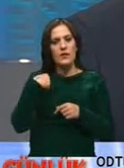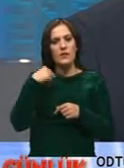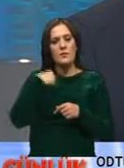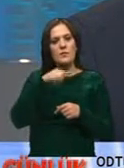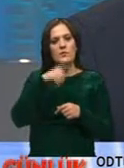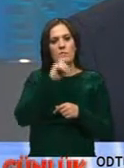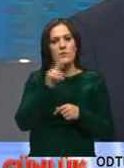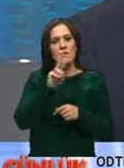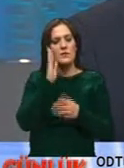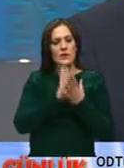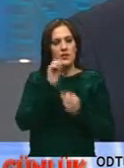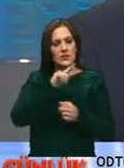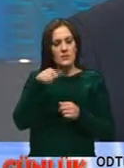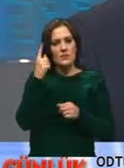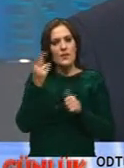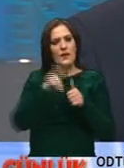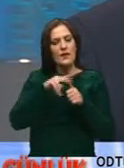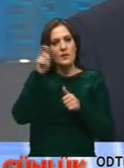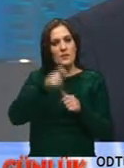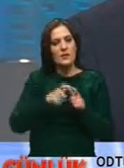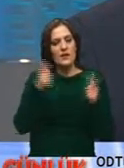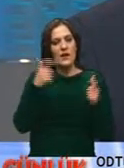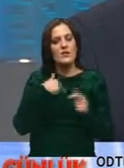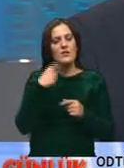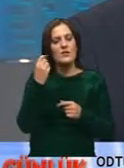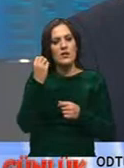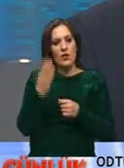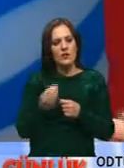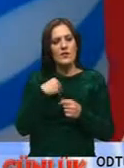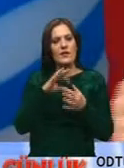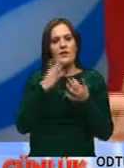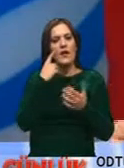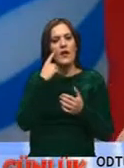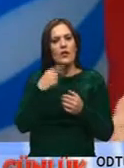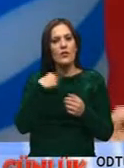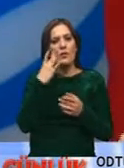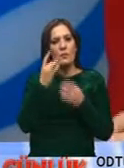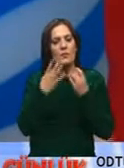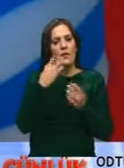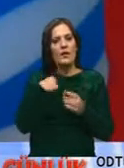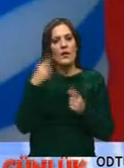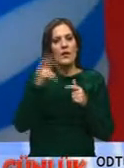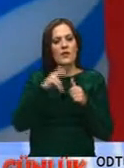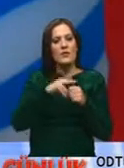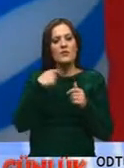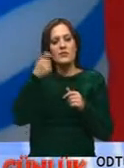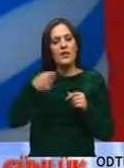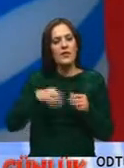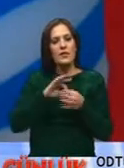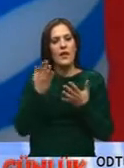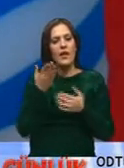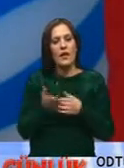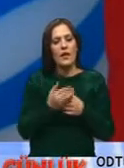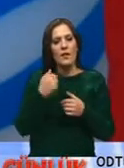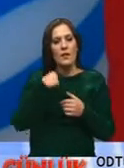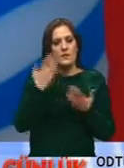biz 120 kişilik bir katılımcı, geliştirici şeyimiz olacak. Neye göre belirleniyor katılımcılar? Kıstas nedir?